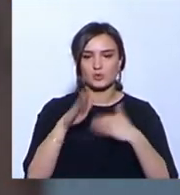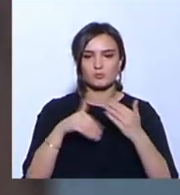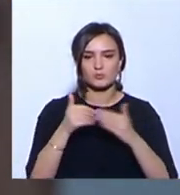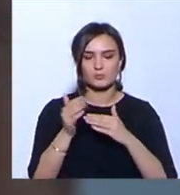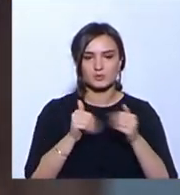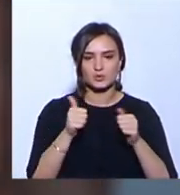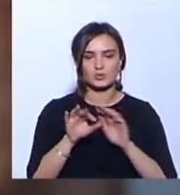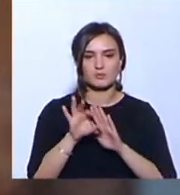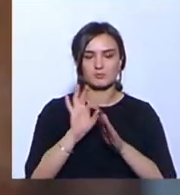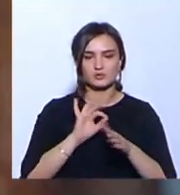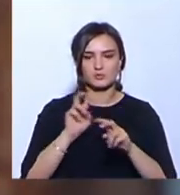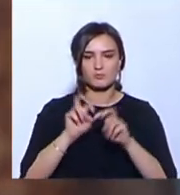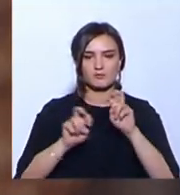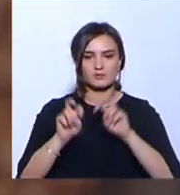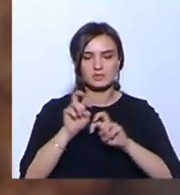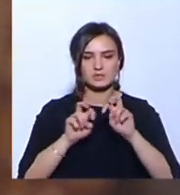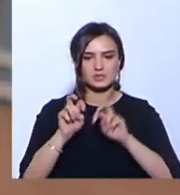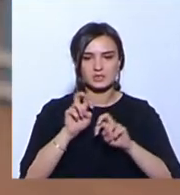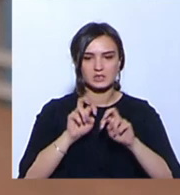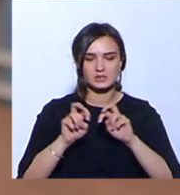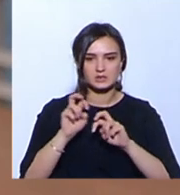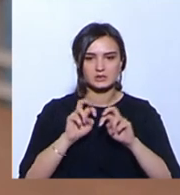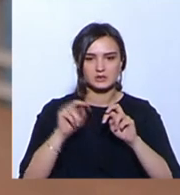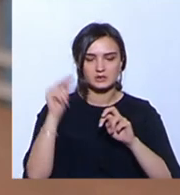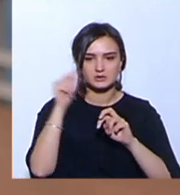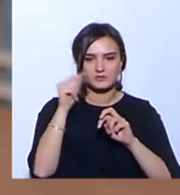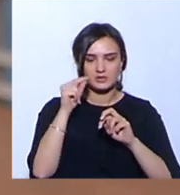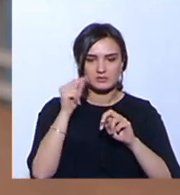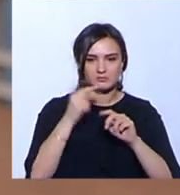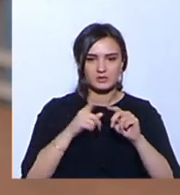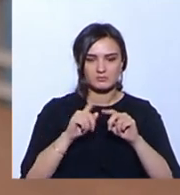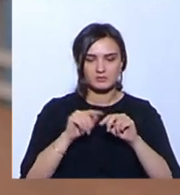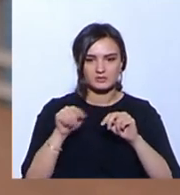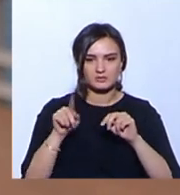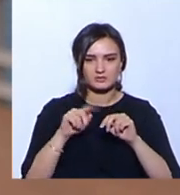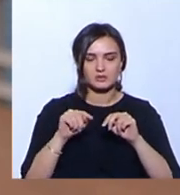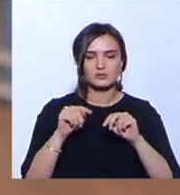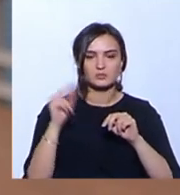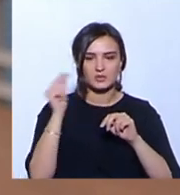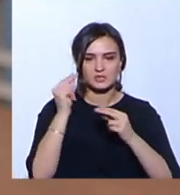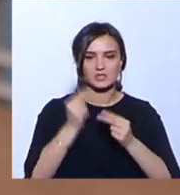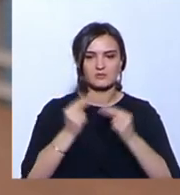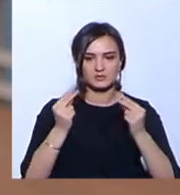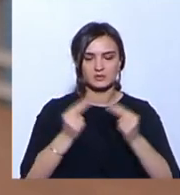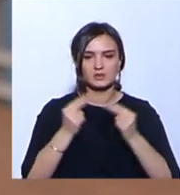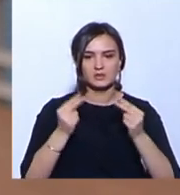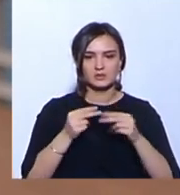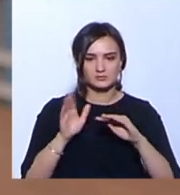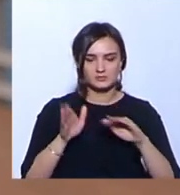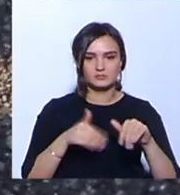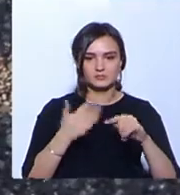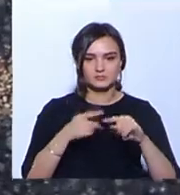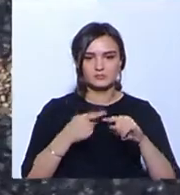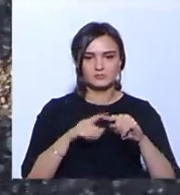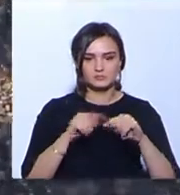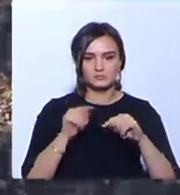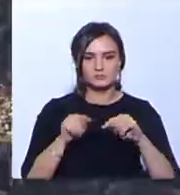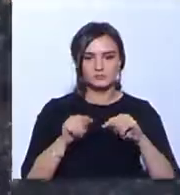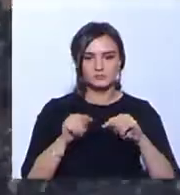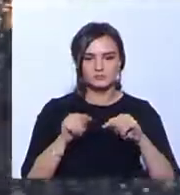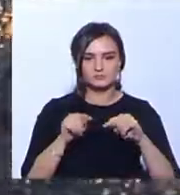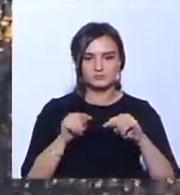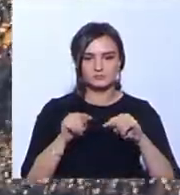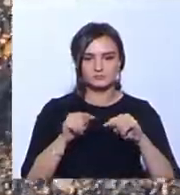პროფესია. მოვიძიე სასწავლებლები, აექტნო კურსი გავიარე და დღეს მე ვარ ფიზიკური თერაპევტი.